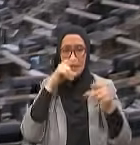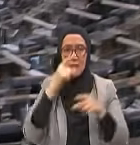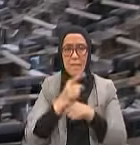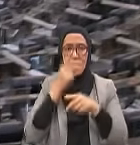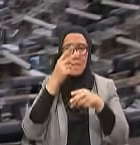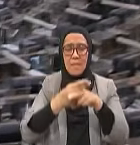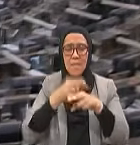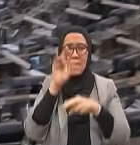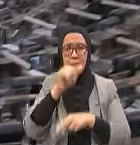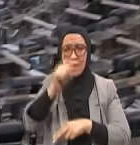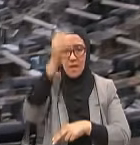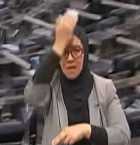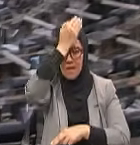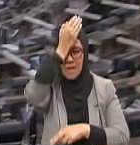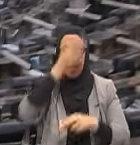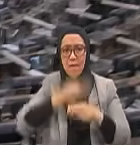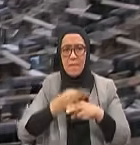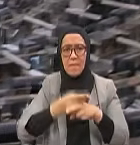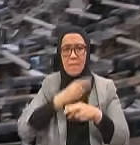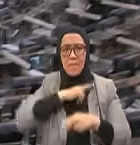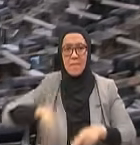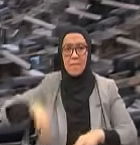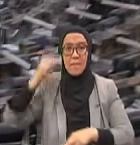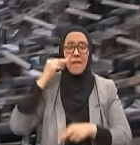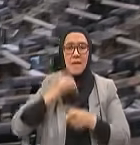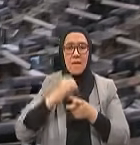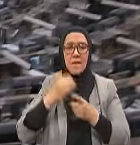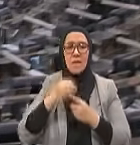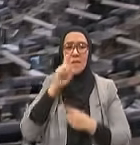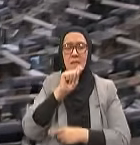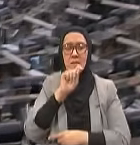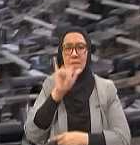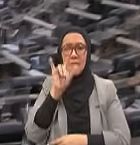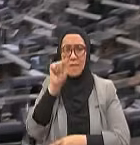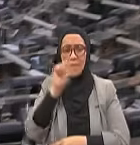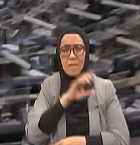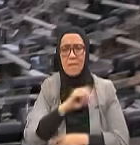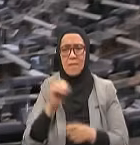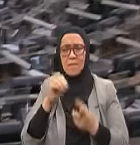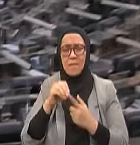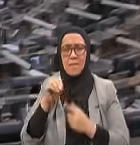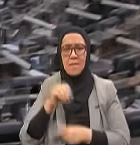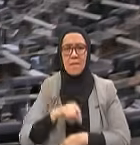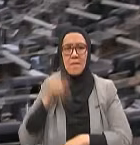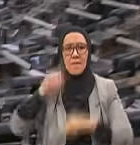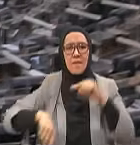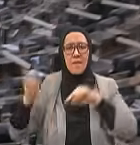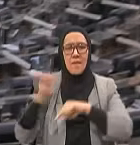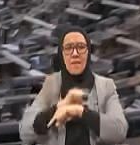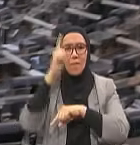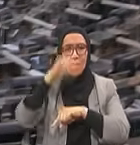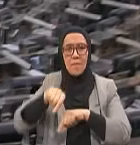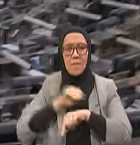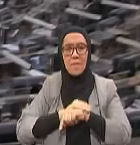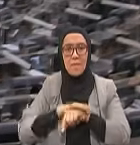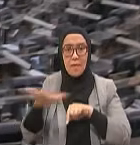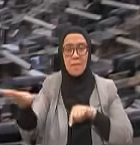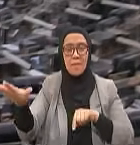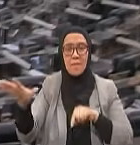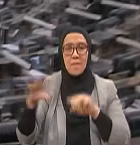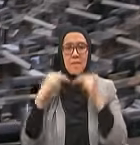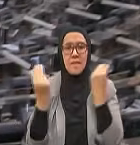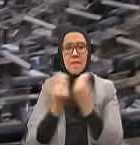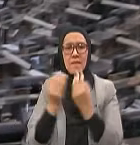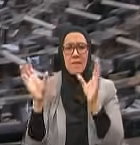raja-raja Melayu atau tonton eppeton Tuhan yang terutama jadi petuah-petuah Negeri tidak boleh digunakan bagi mempengaruhi majunya misrata